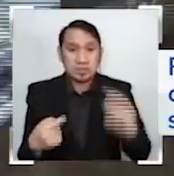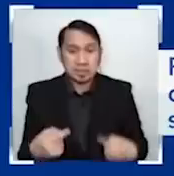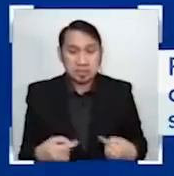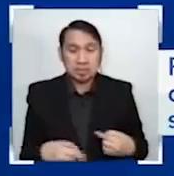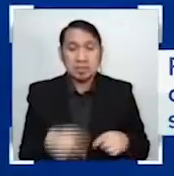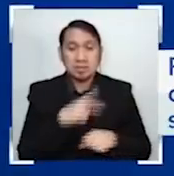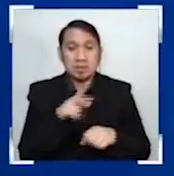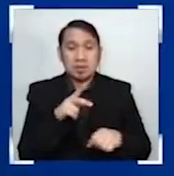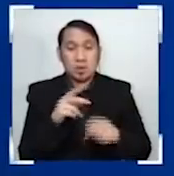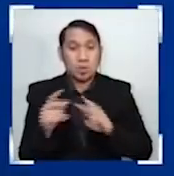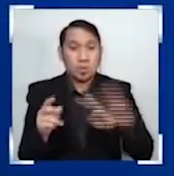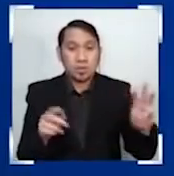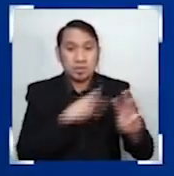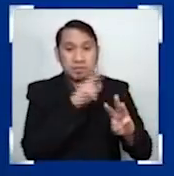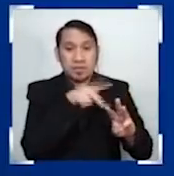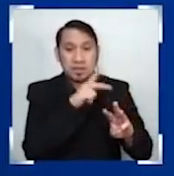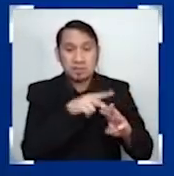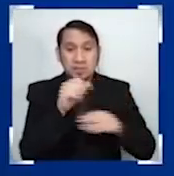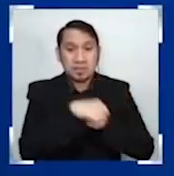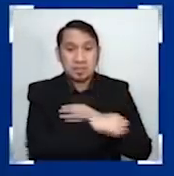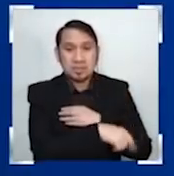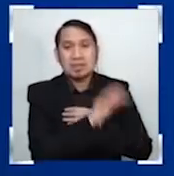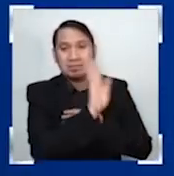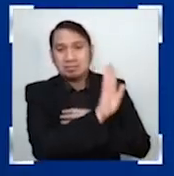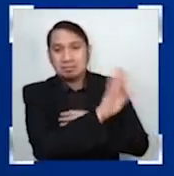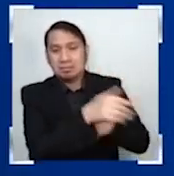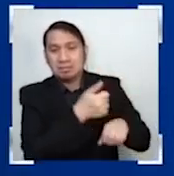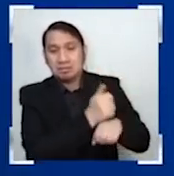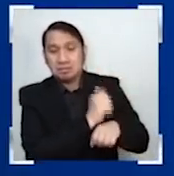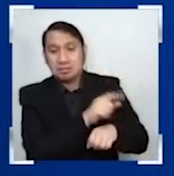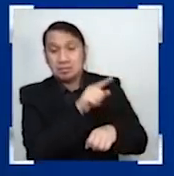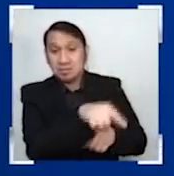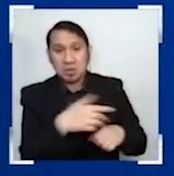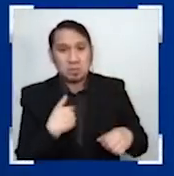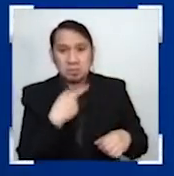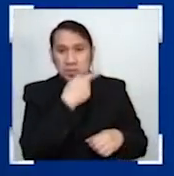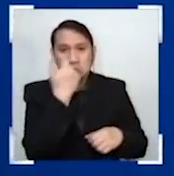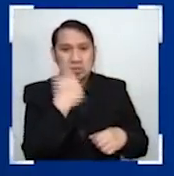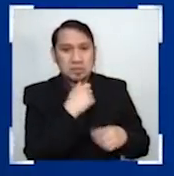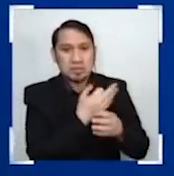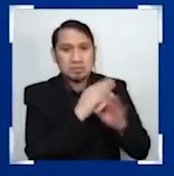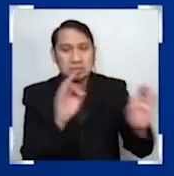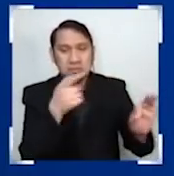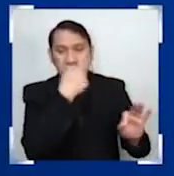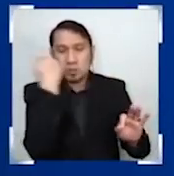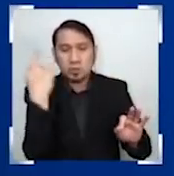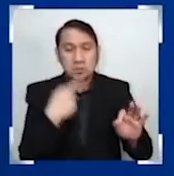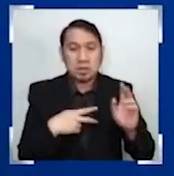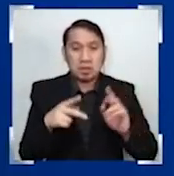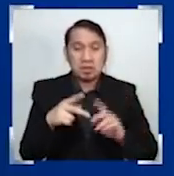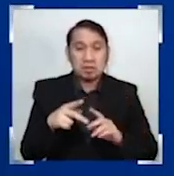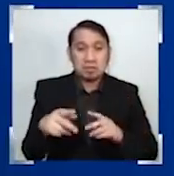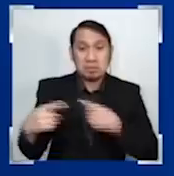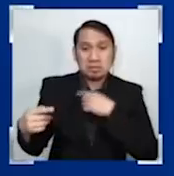Sea. Hindi malaya, nakakapamis na yung mga mangingisda ng Pilipino kasi hinaras ng mga Chinese Coast Guard.